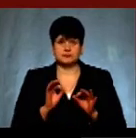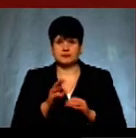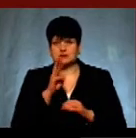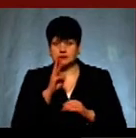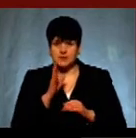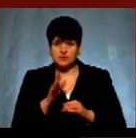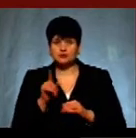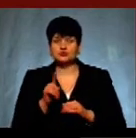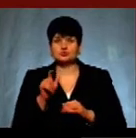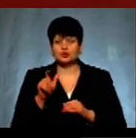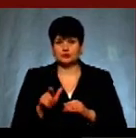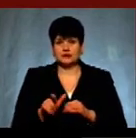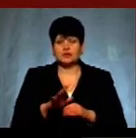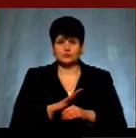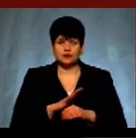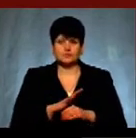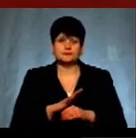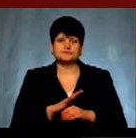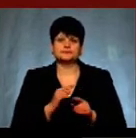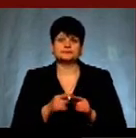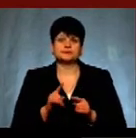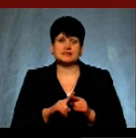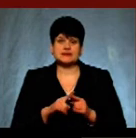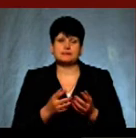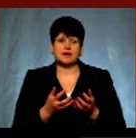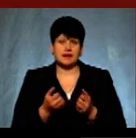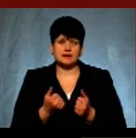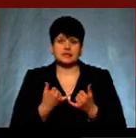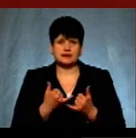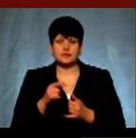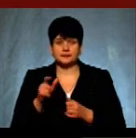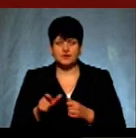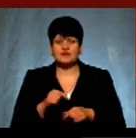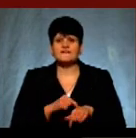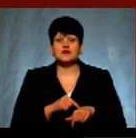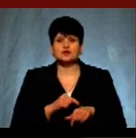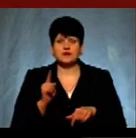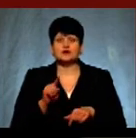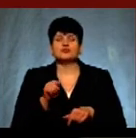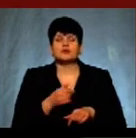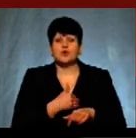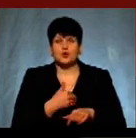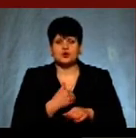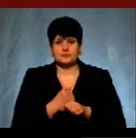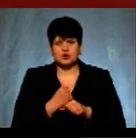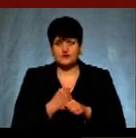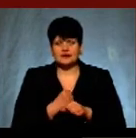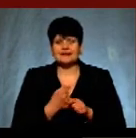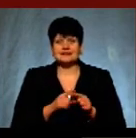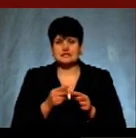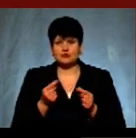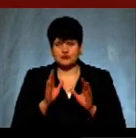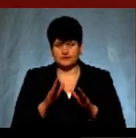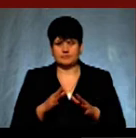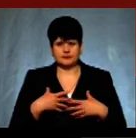щоб людині було це прийнятне для людини, щоб вона відчувала, що вона хоче працювати, і за такі гроші вона буде